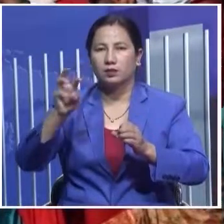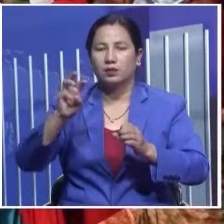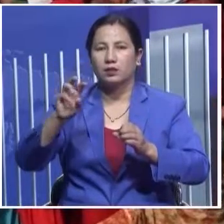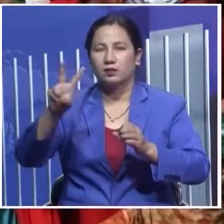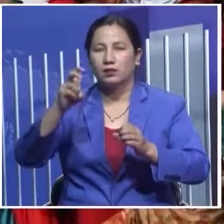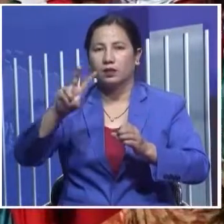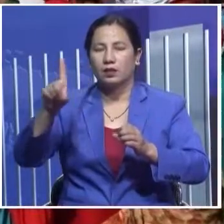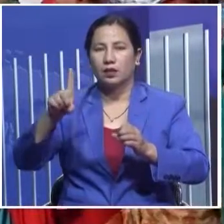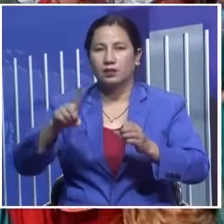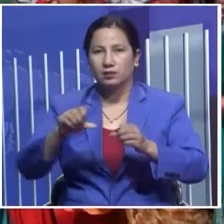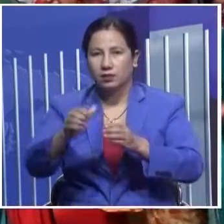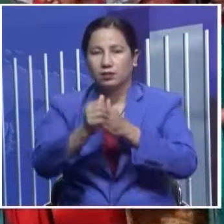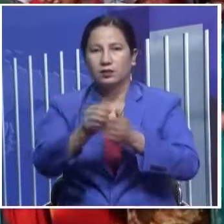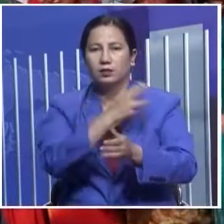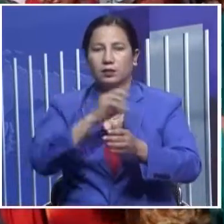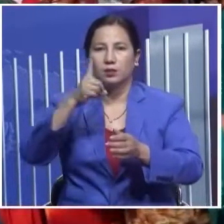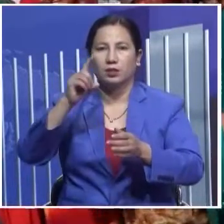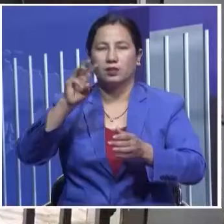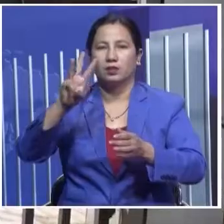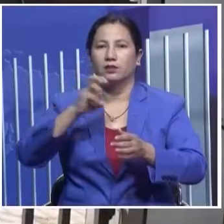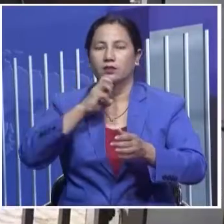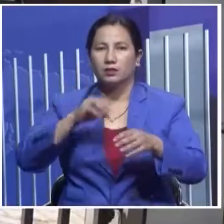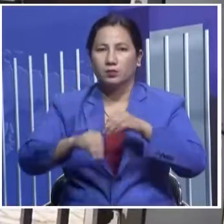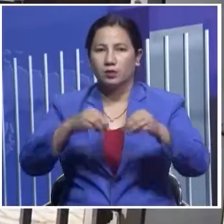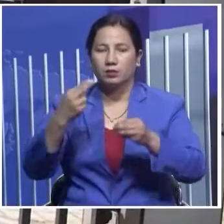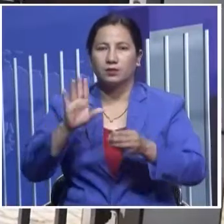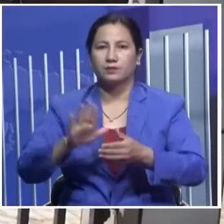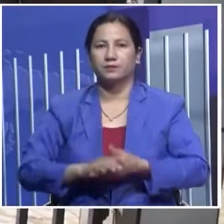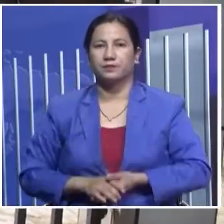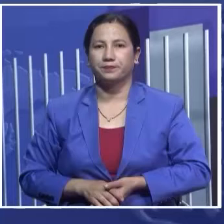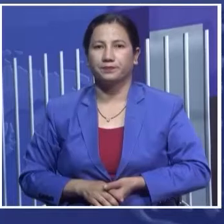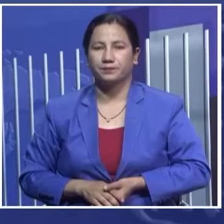गएको वैशाख 30 गते मतदान भएको थियो।